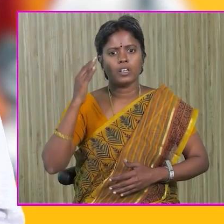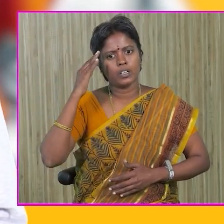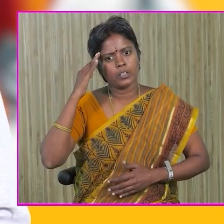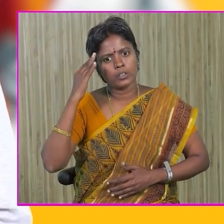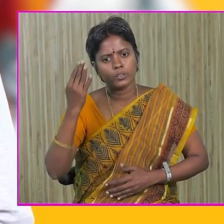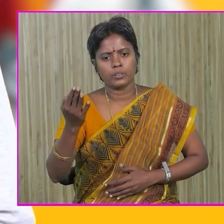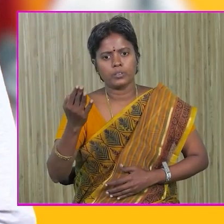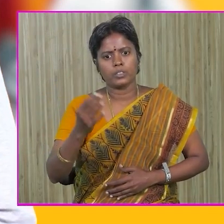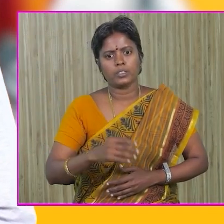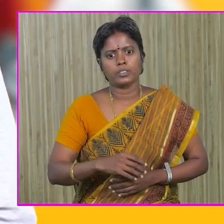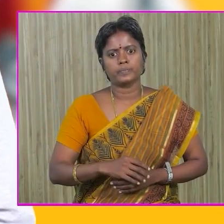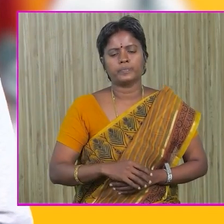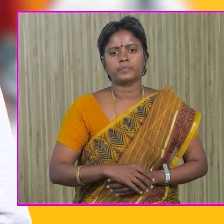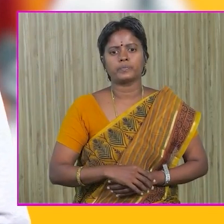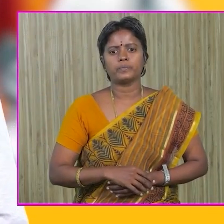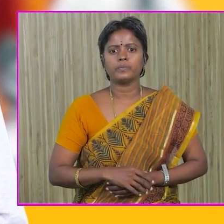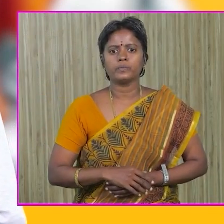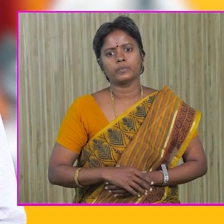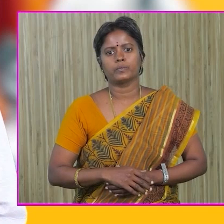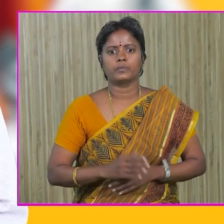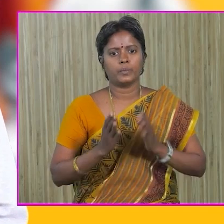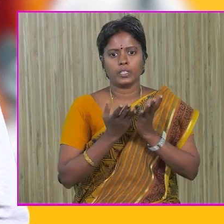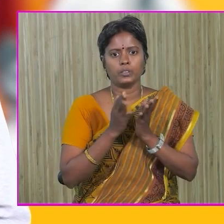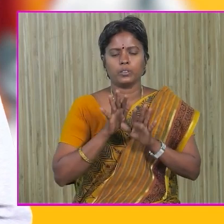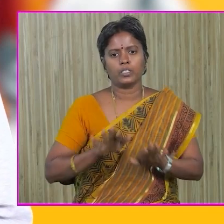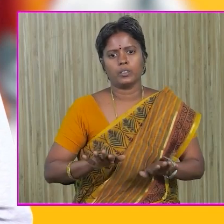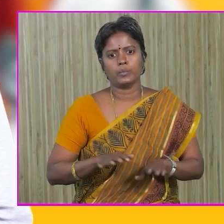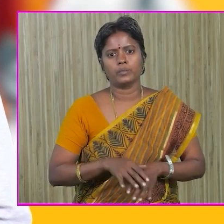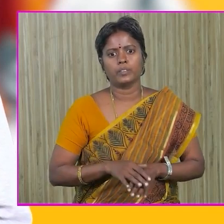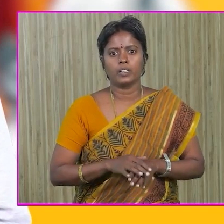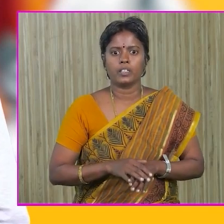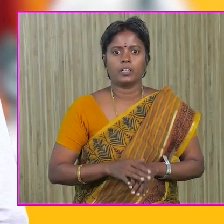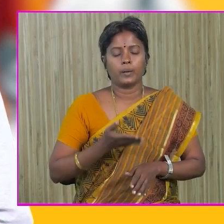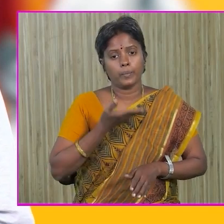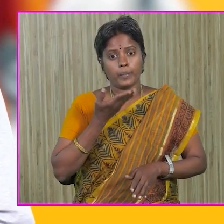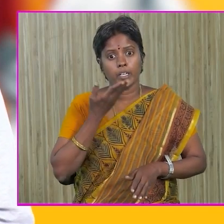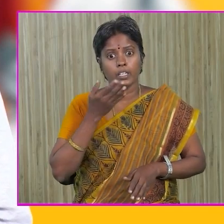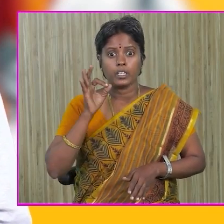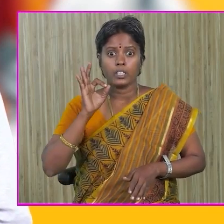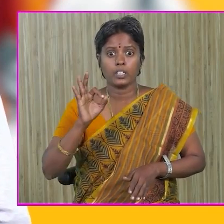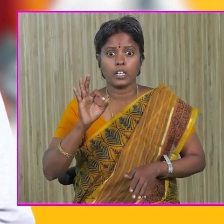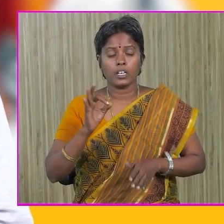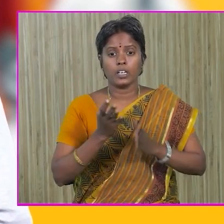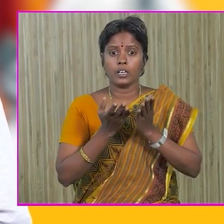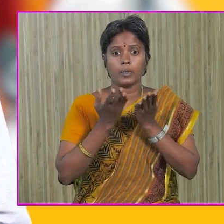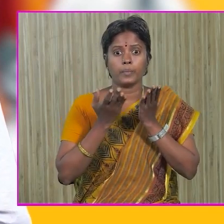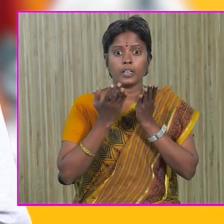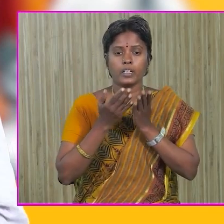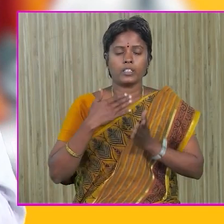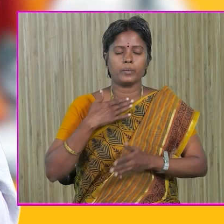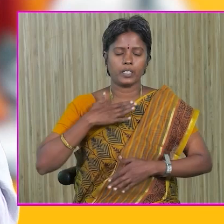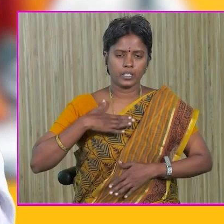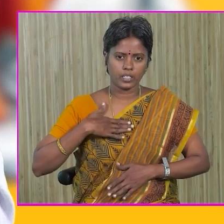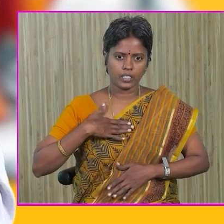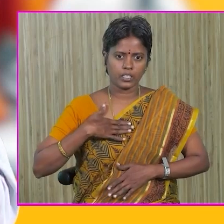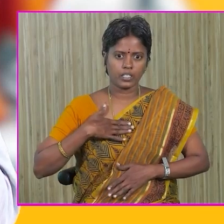கொண்டுள்ளது. எனவே படித்ததோடு இல்லாமல் கற்க கசடர கற்பவை கற்றபின் நிற்க அதற்கு தக